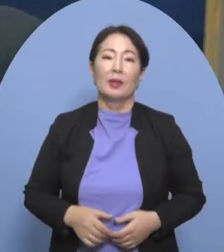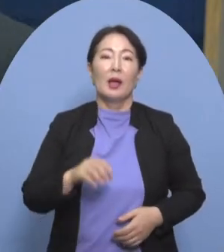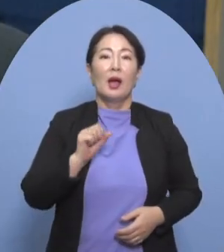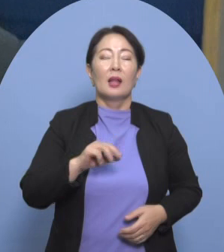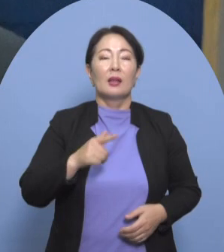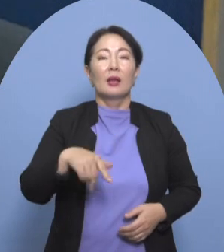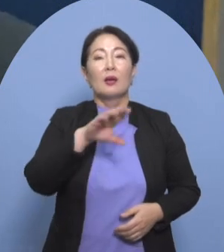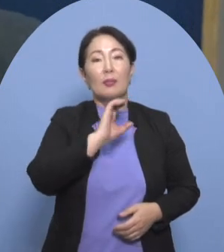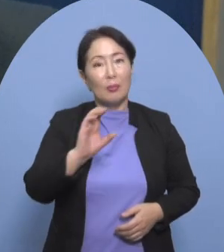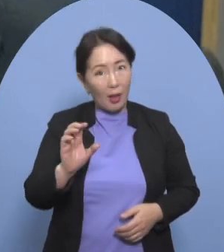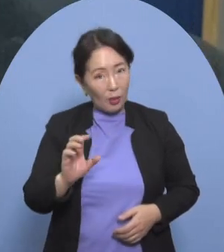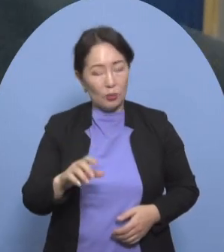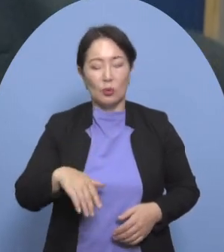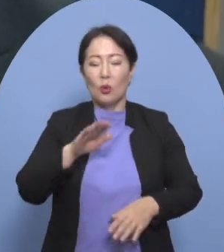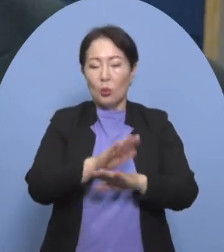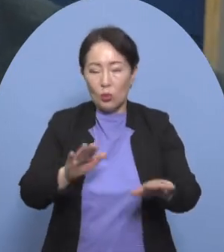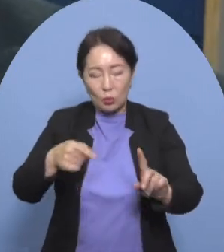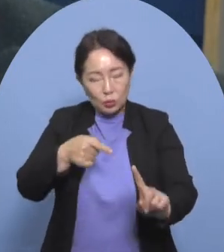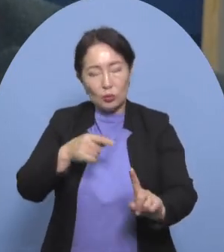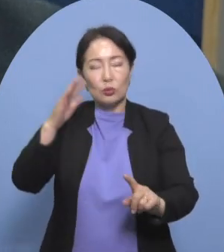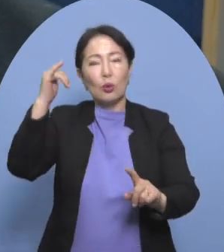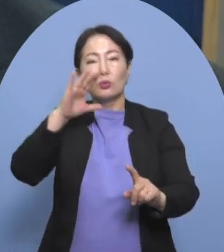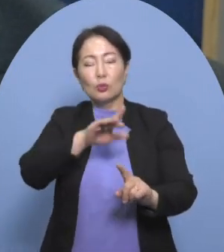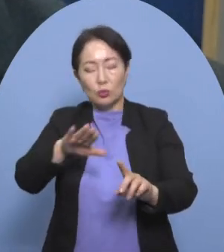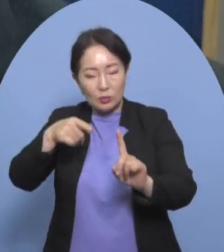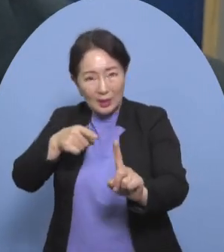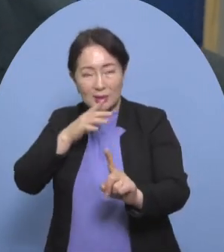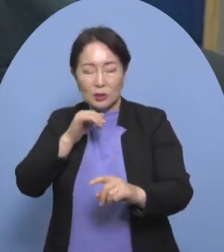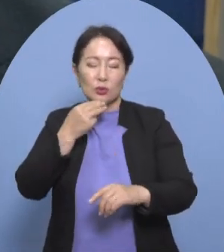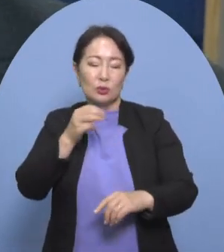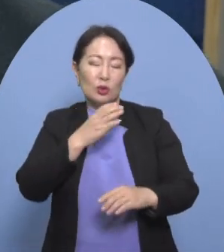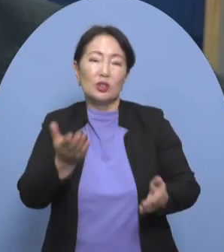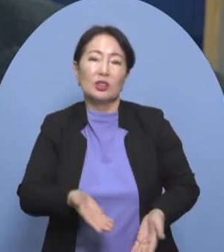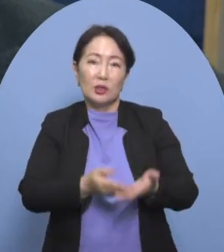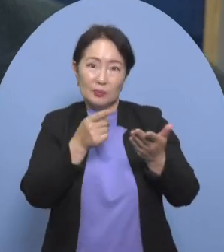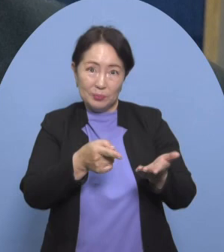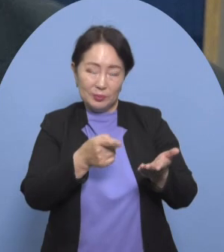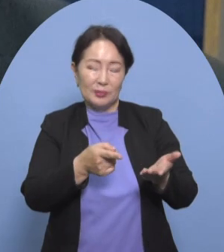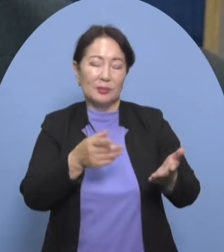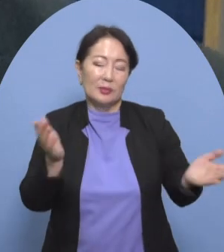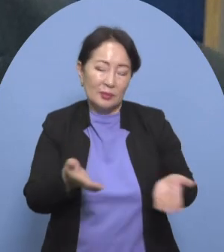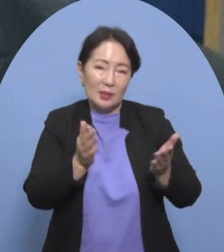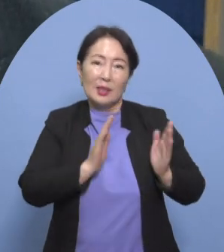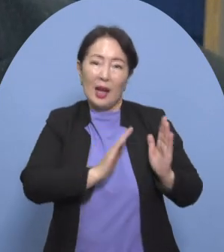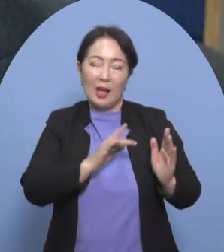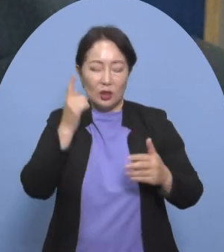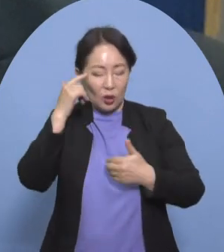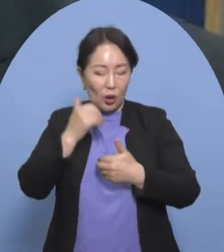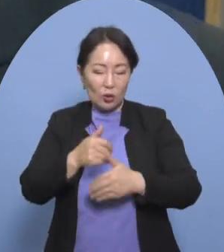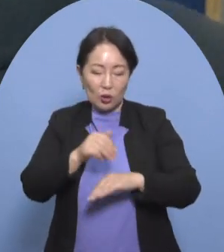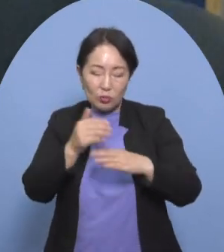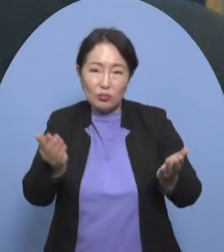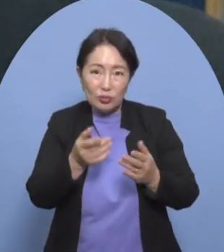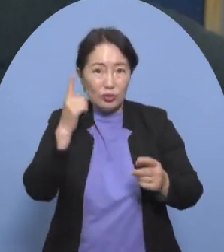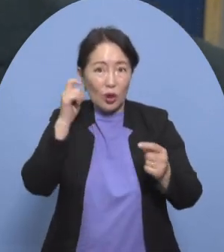тэмцэх газрын хүүхд зөвсрийн насныхны шударга ёсыг дэмжих зүйлэн хадлагыг хандлагыг ойлголтыг төлөвшүүлэх